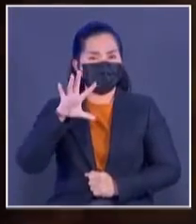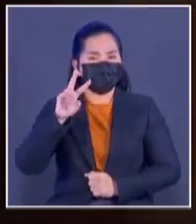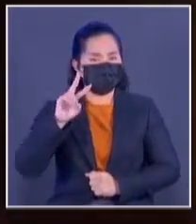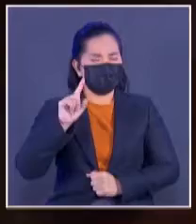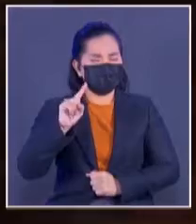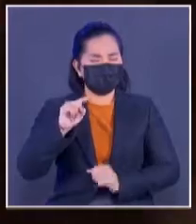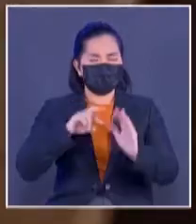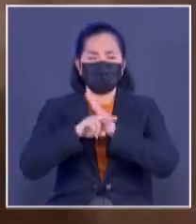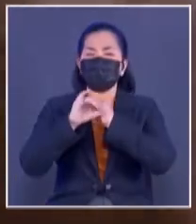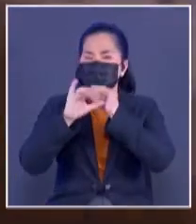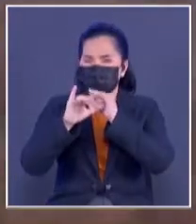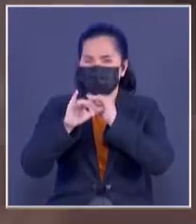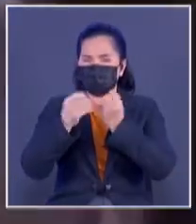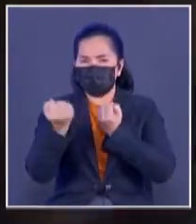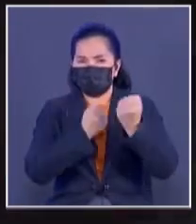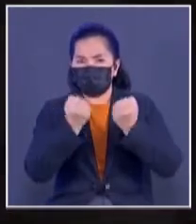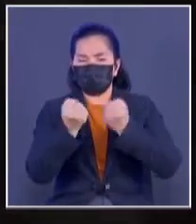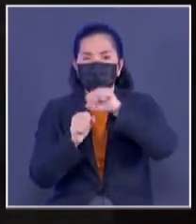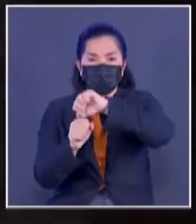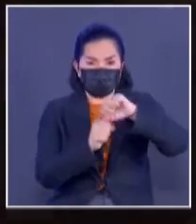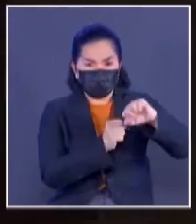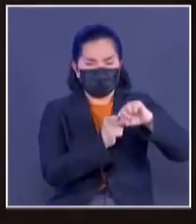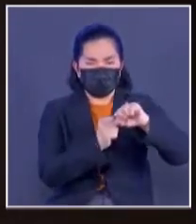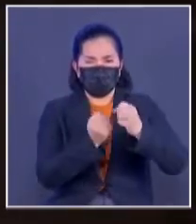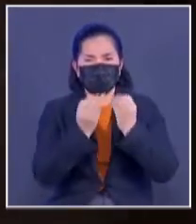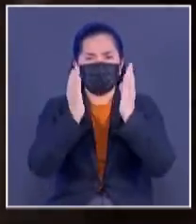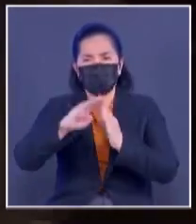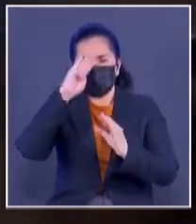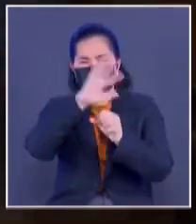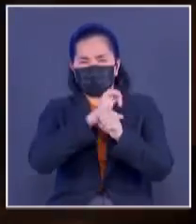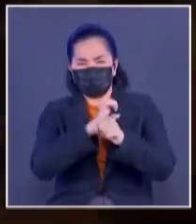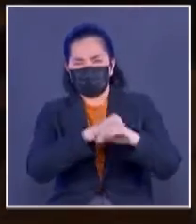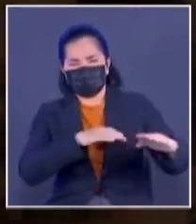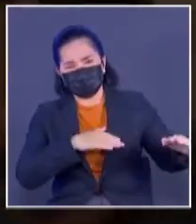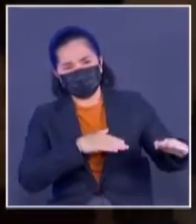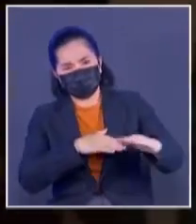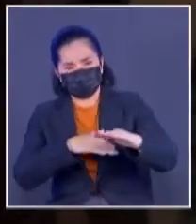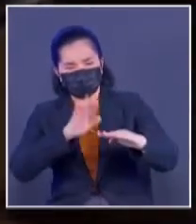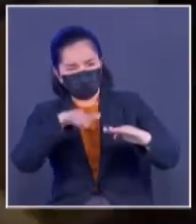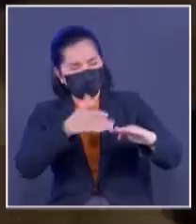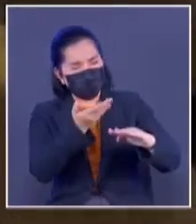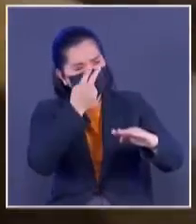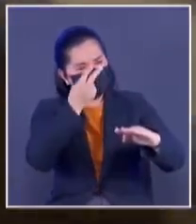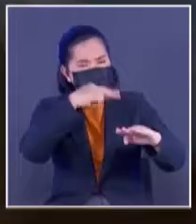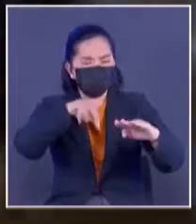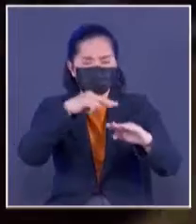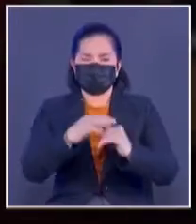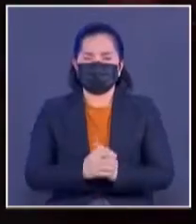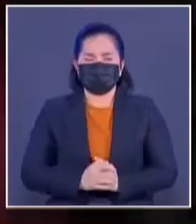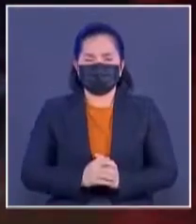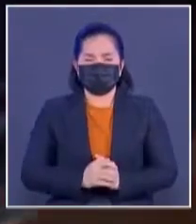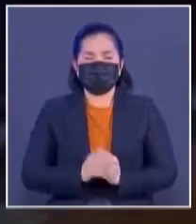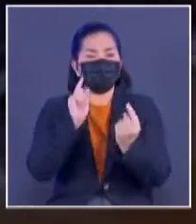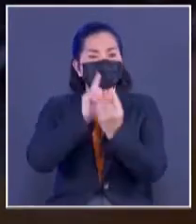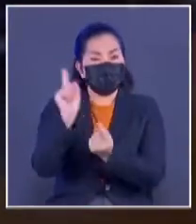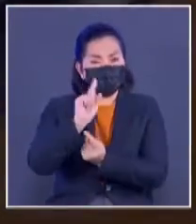องนะครับเรียกตรวจรถตู้รับส่งผู้ป่วยครับขณะที่ผ่านด่านตรวจนะครับเนี่ยฮะเรียกตรวจรถตู้แล้วก็เข้าไปตรวจสอบปรากฏว่